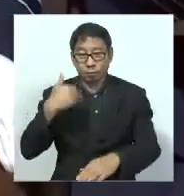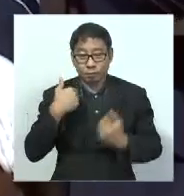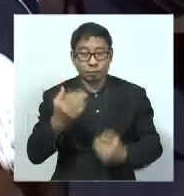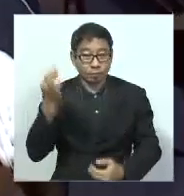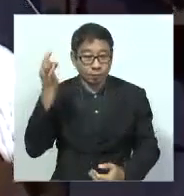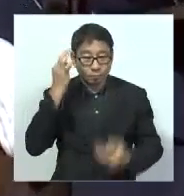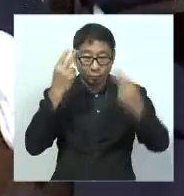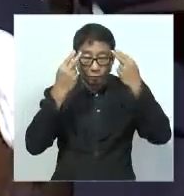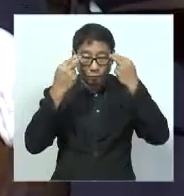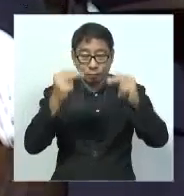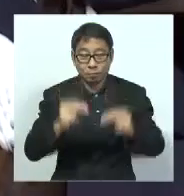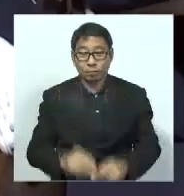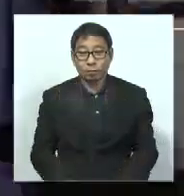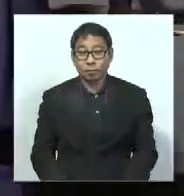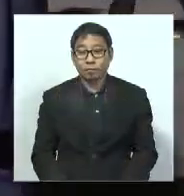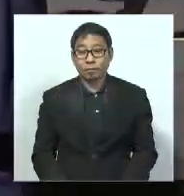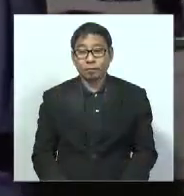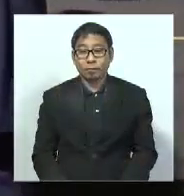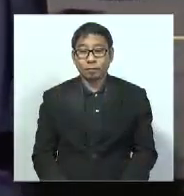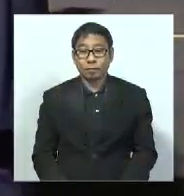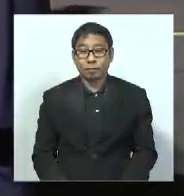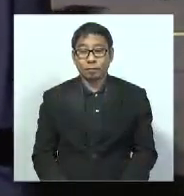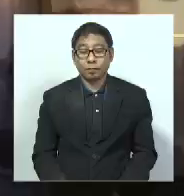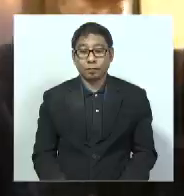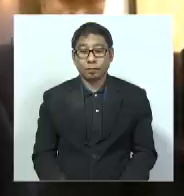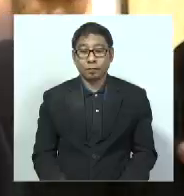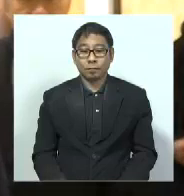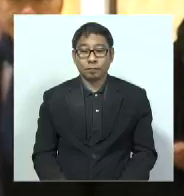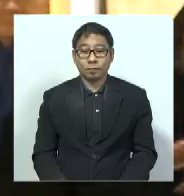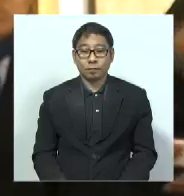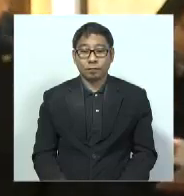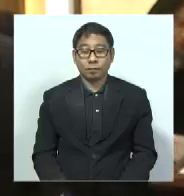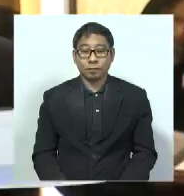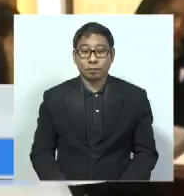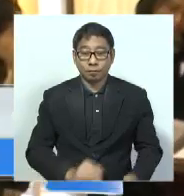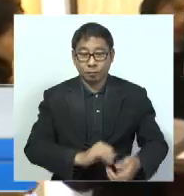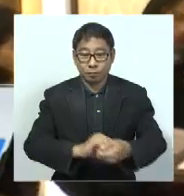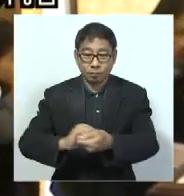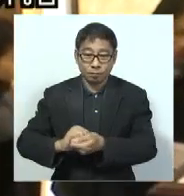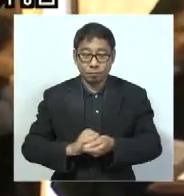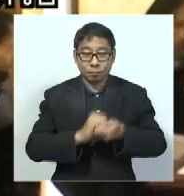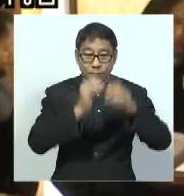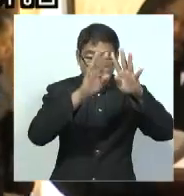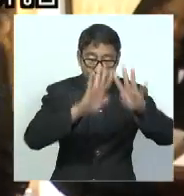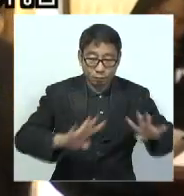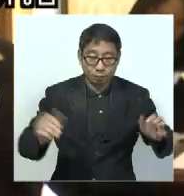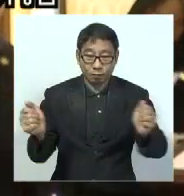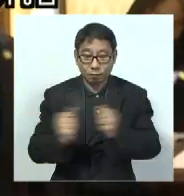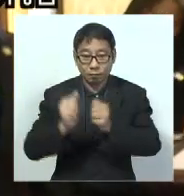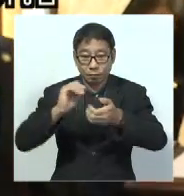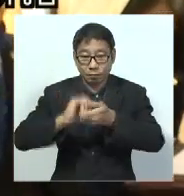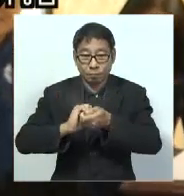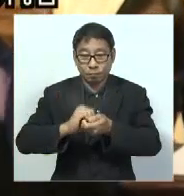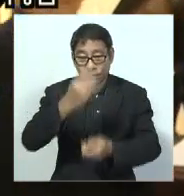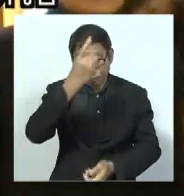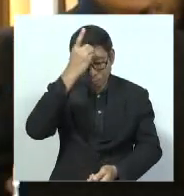เดี๋ยวไปฟังเสียงท่านนายกกันดูครับ สร้างความสัมพันธ์ของอาเซียนกับเยอรมันแล้วก็เชื่อมความสัมพันธ์ระหว่าง